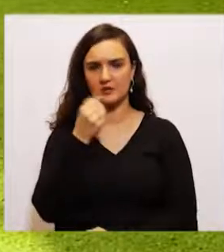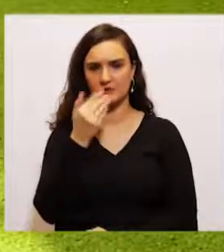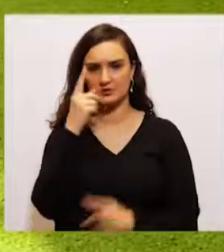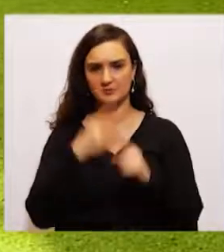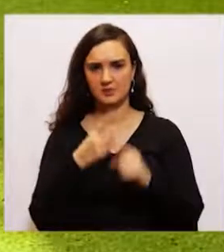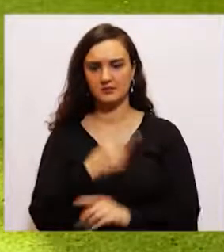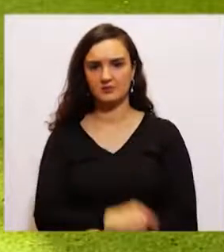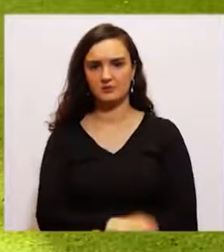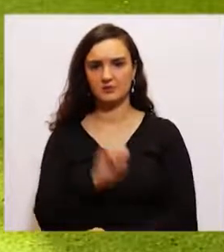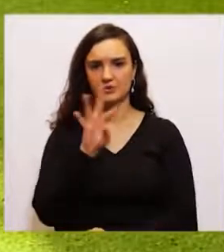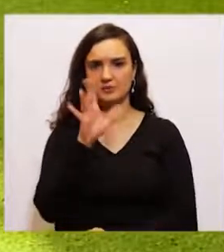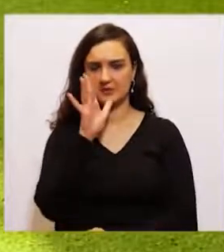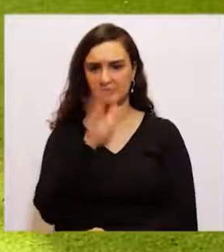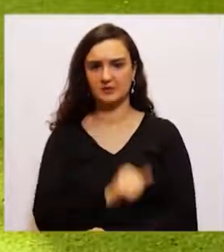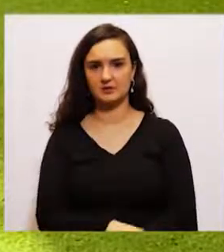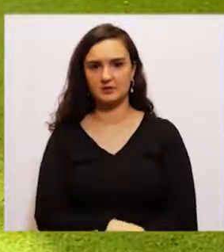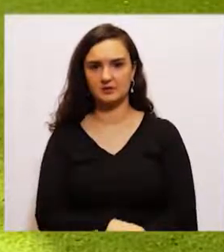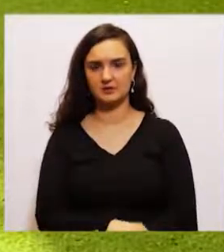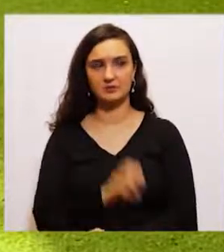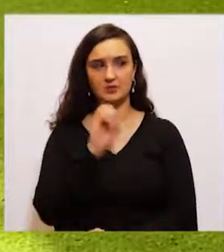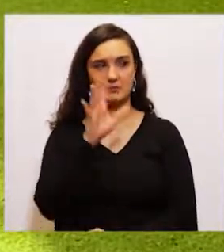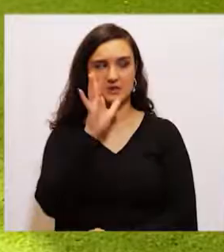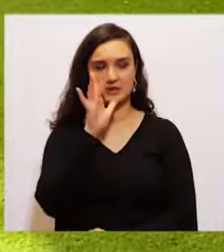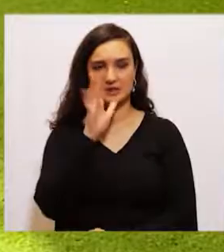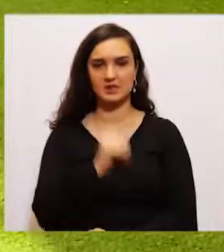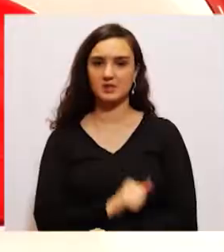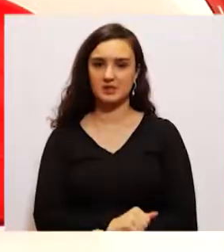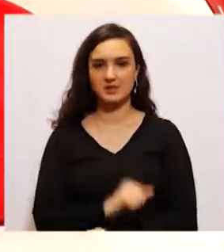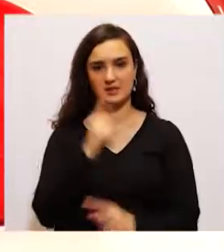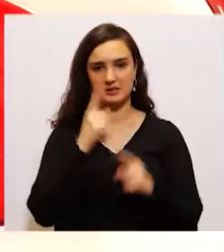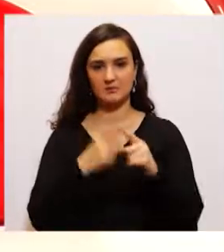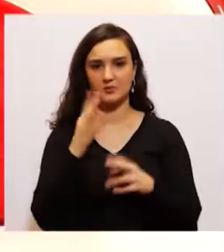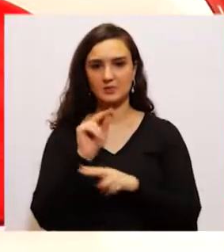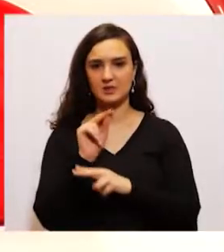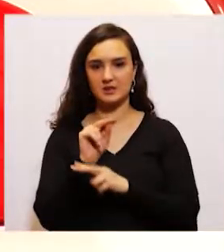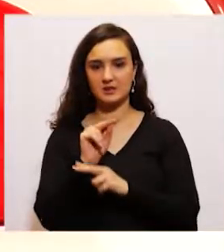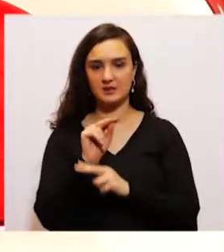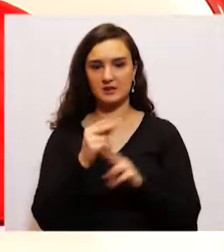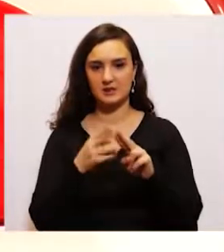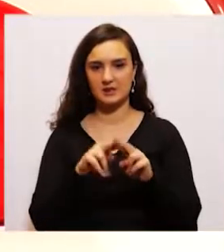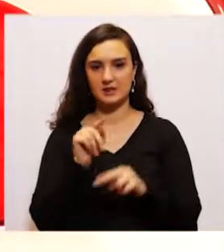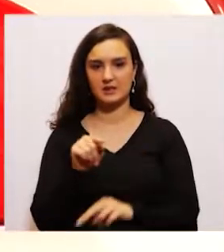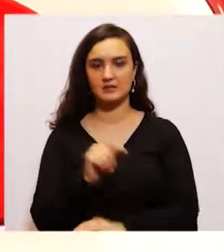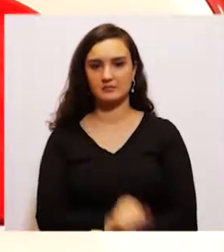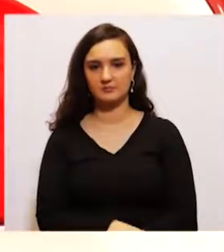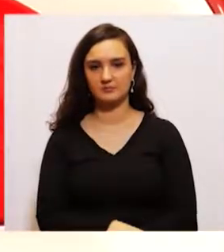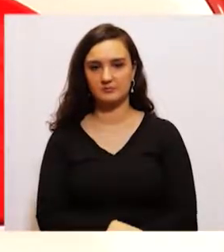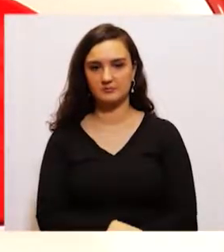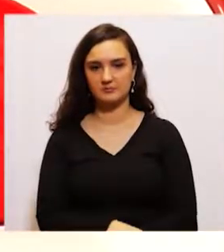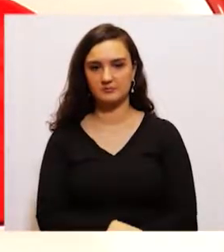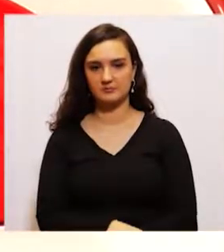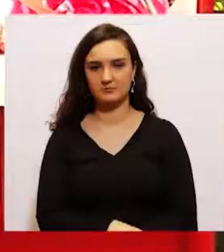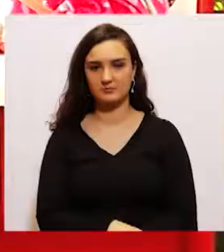ლუკა? 14. ნუ ახლა 14 ძმლის ძმა თუ გასწავლის, ესე იგი ჩემი